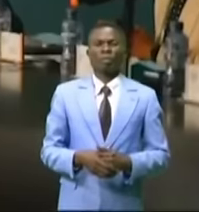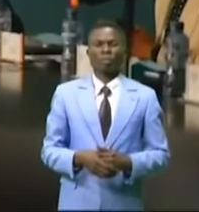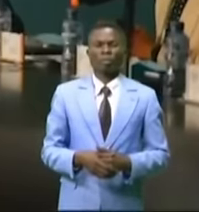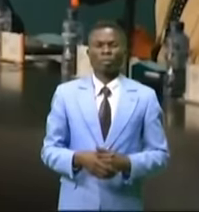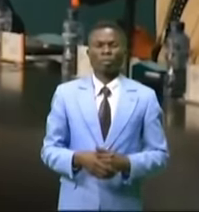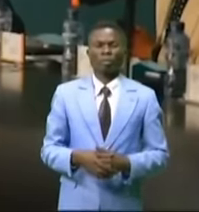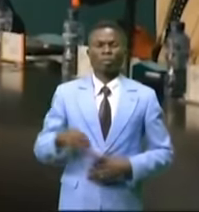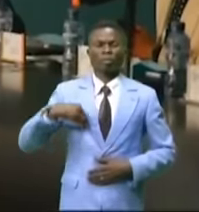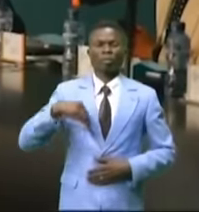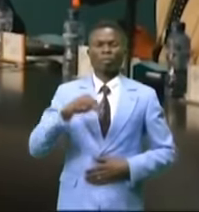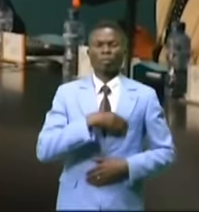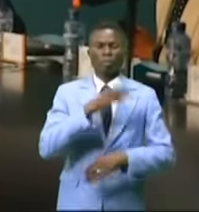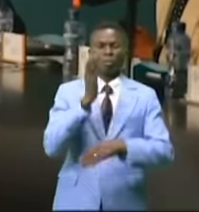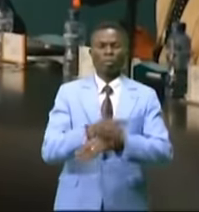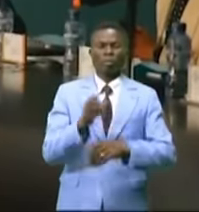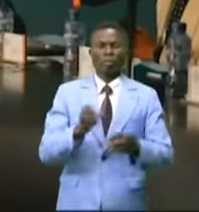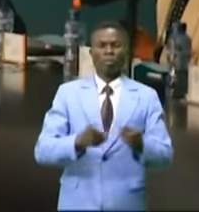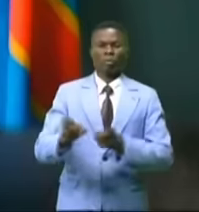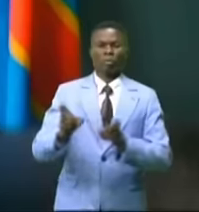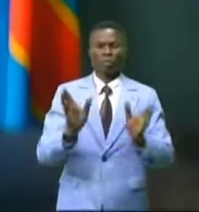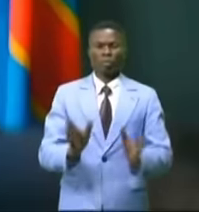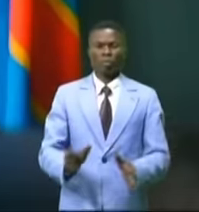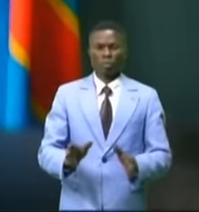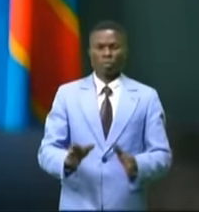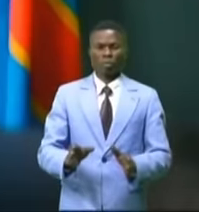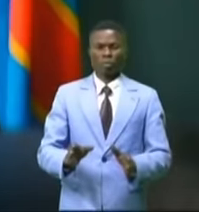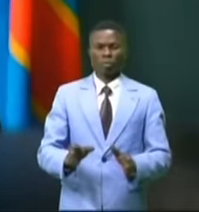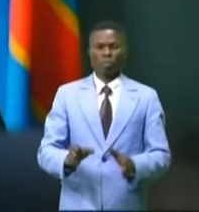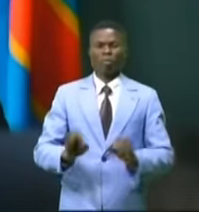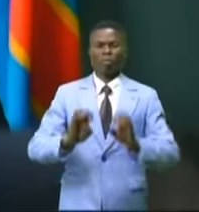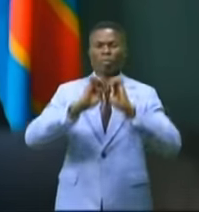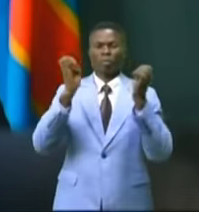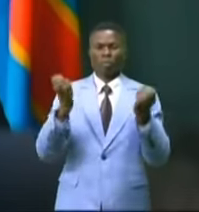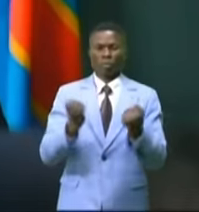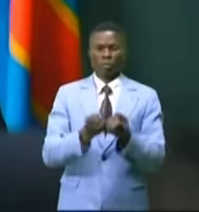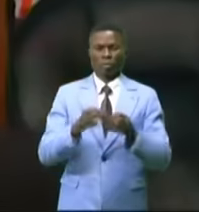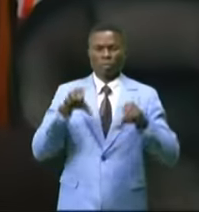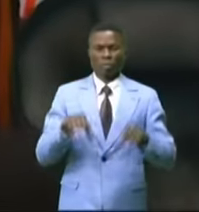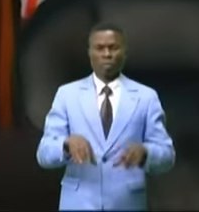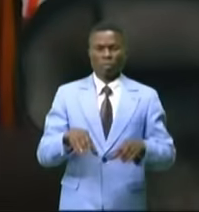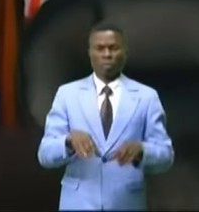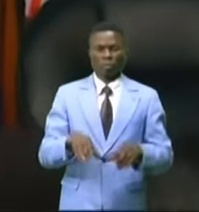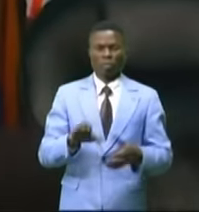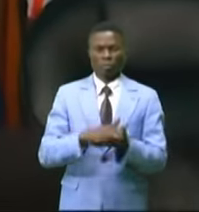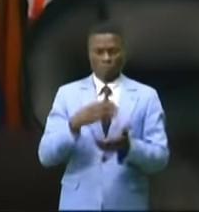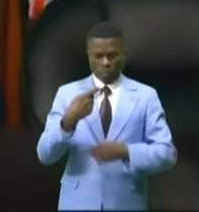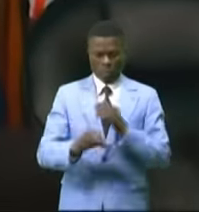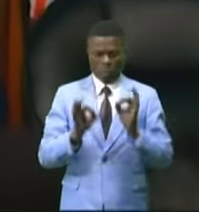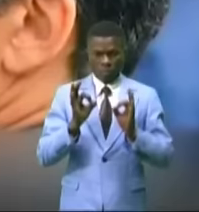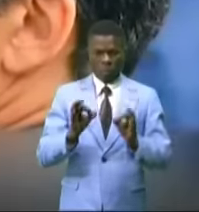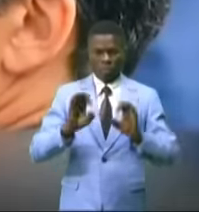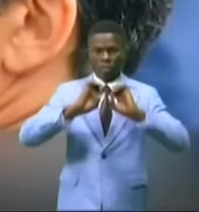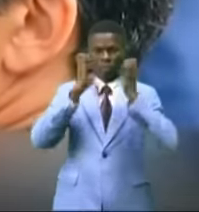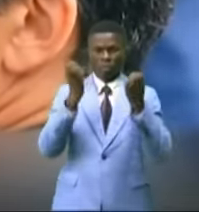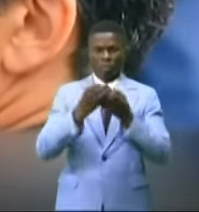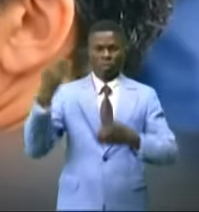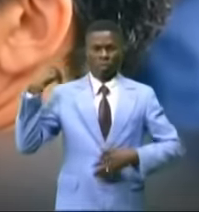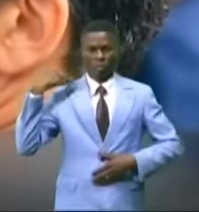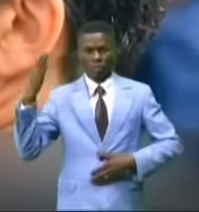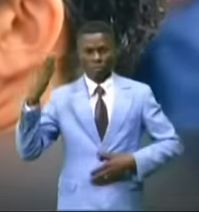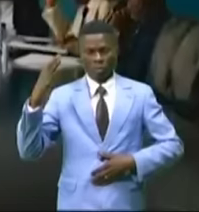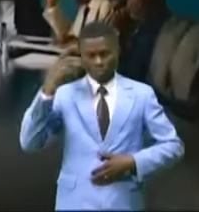Les membres du conseil d'administration de Ségus RDC ont tenté d'amener du neuf à cette entreprise publique pour